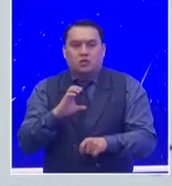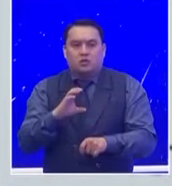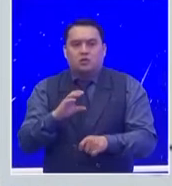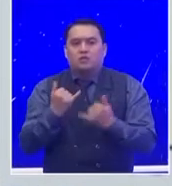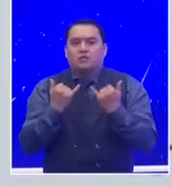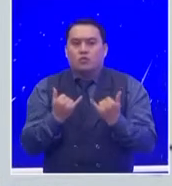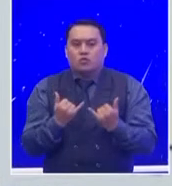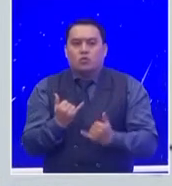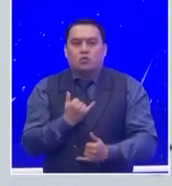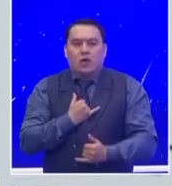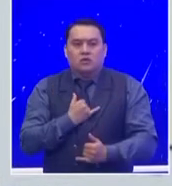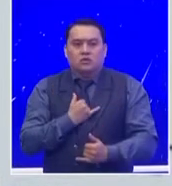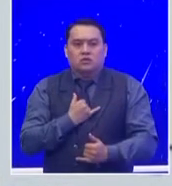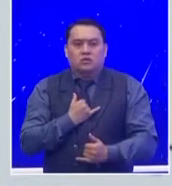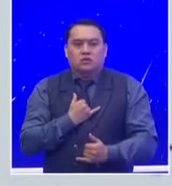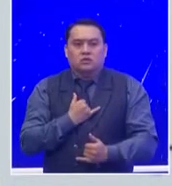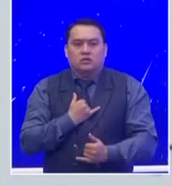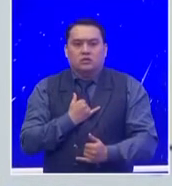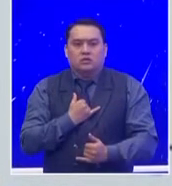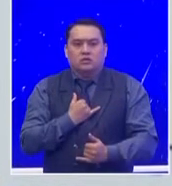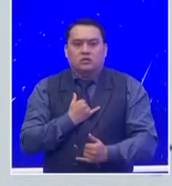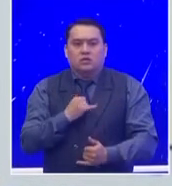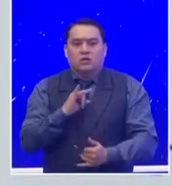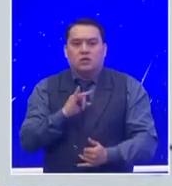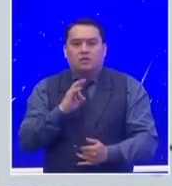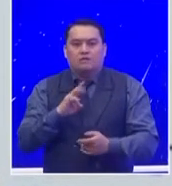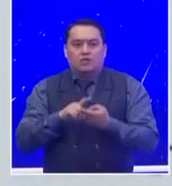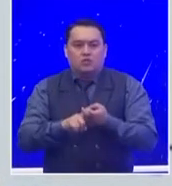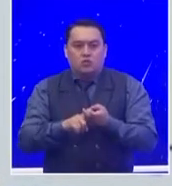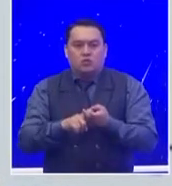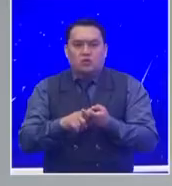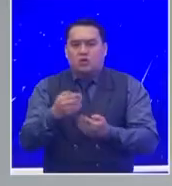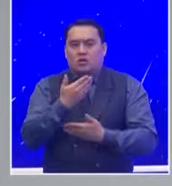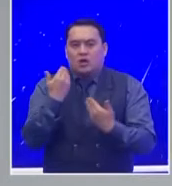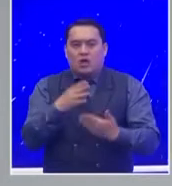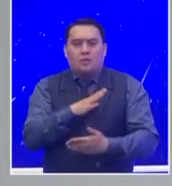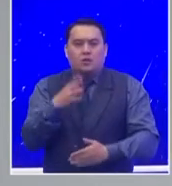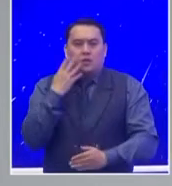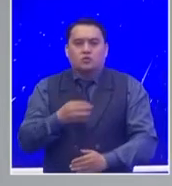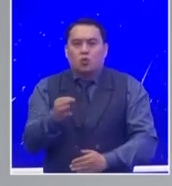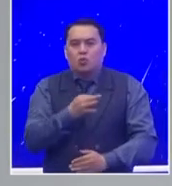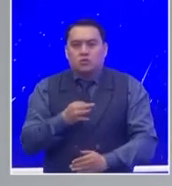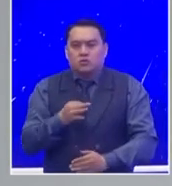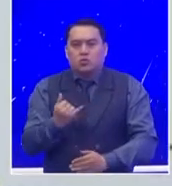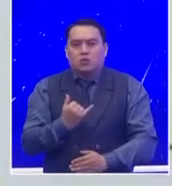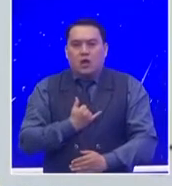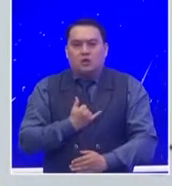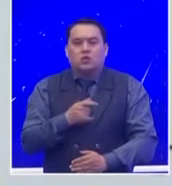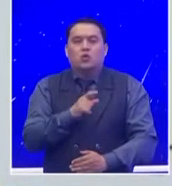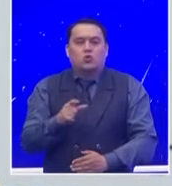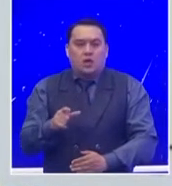на сегодняшний день коронавирусную инфекцию не подтвердили. То есть по Алматинской области